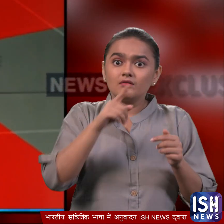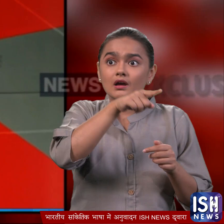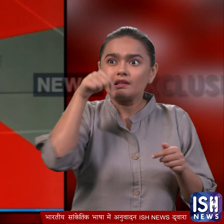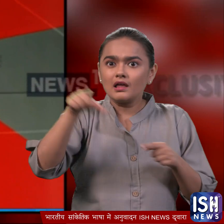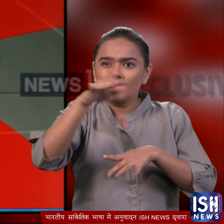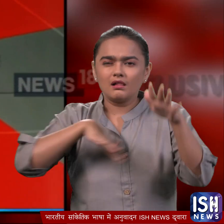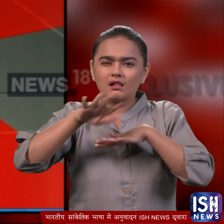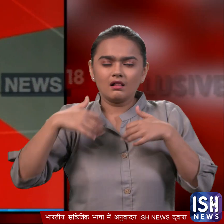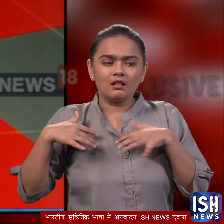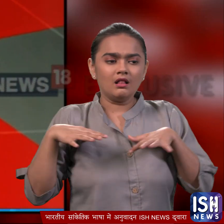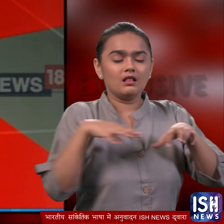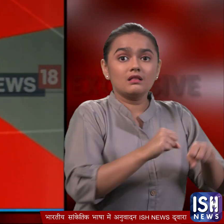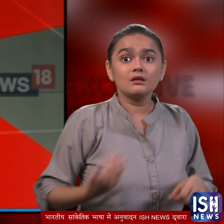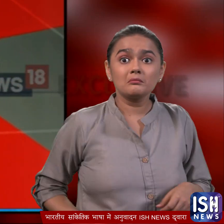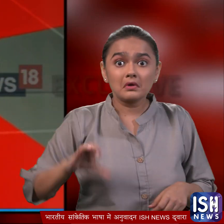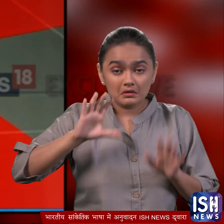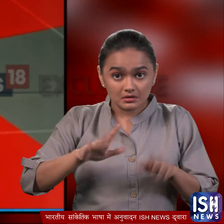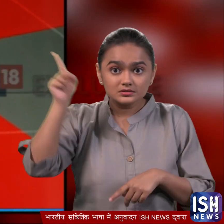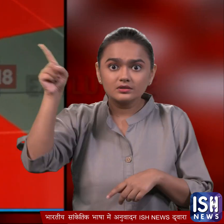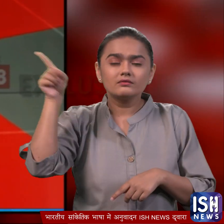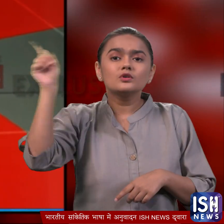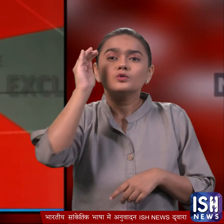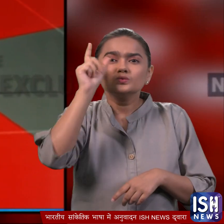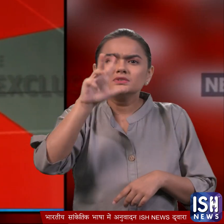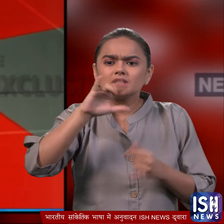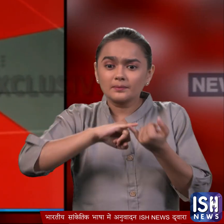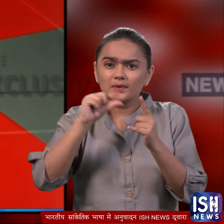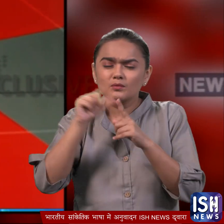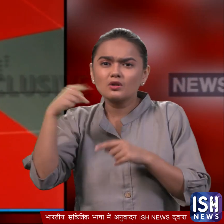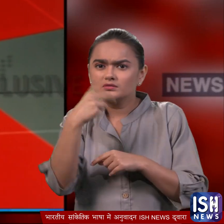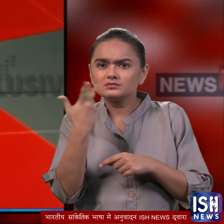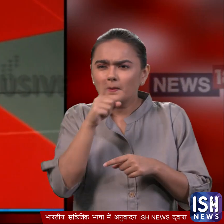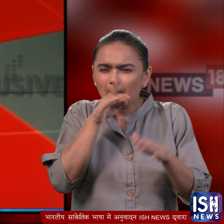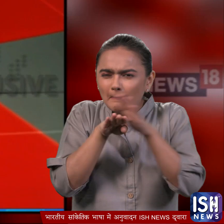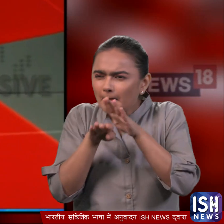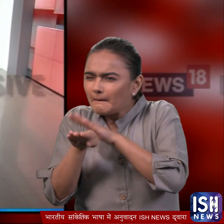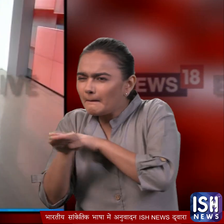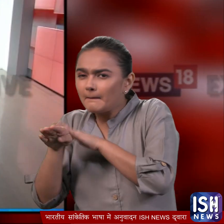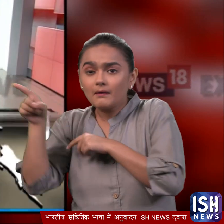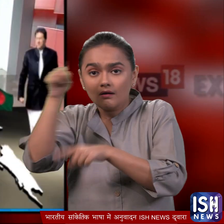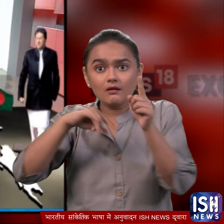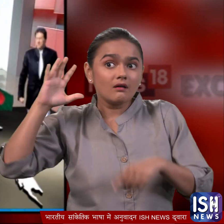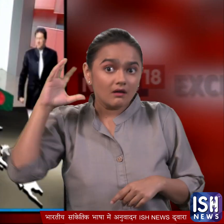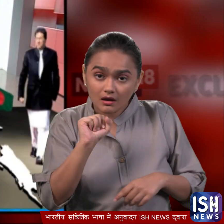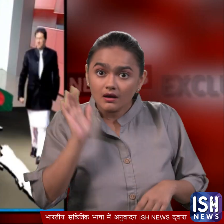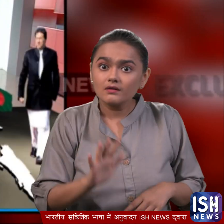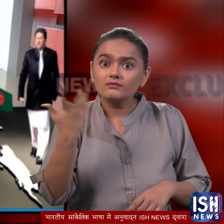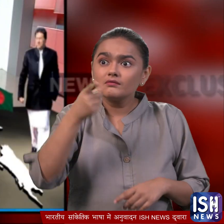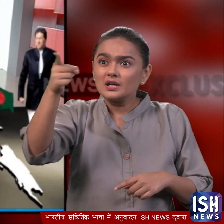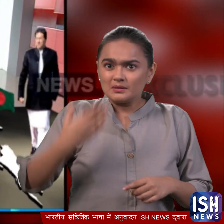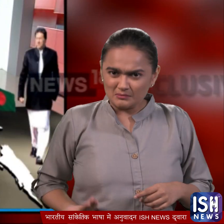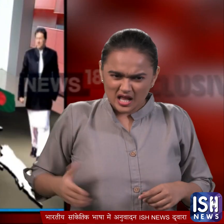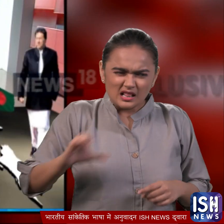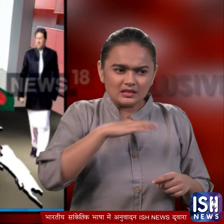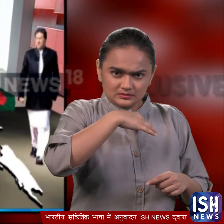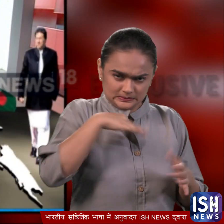वही पाकिस्तान अब बांग्लादेश में अपनी छवि चमकाने की फिराक में है। न्यूज़ 18 के संदीप बोल की रिपोर्ट है कि खुफिया एजेंसियों को पता चला है कि बांग्लादेश